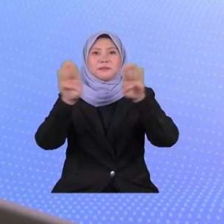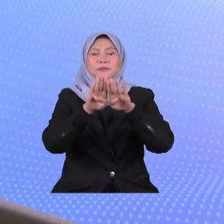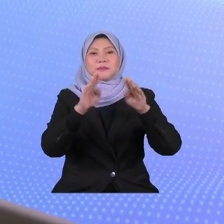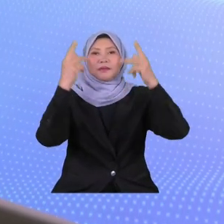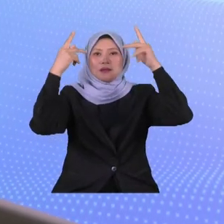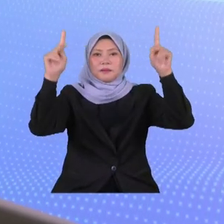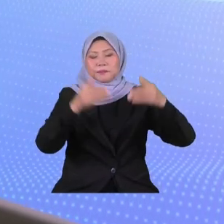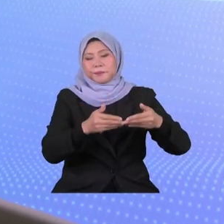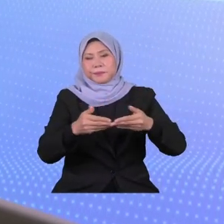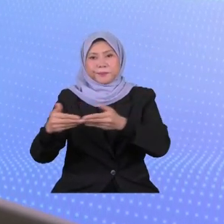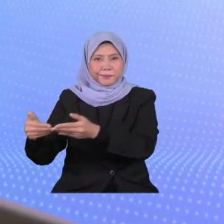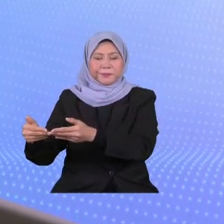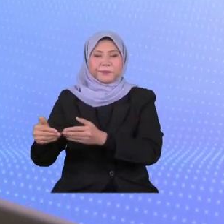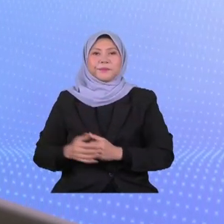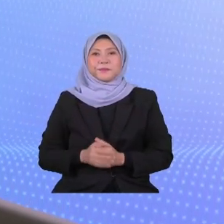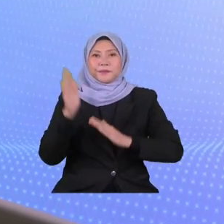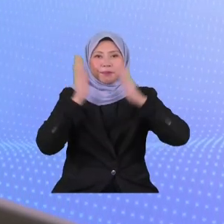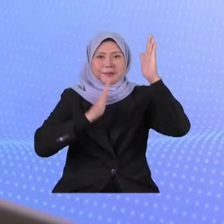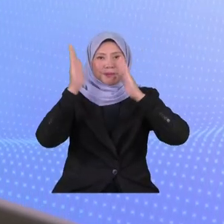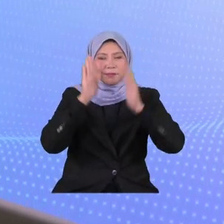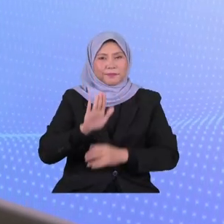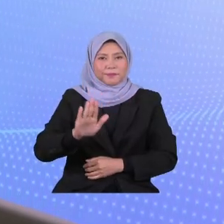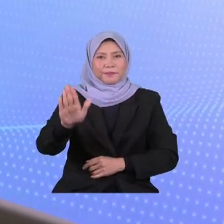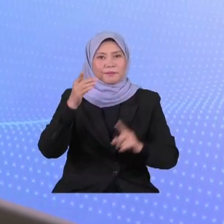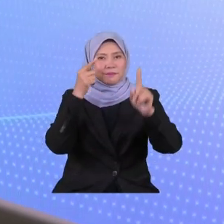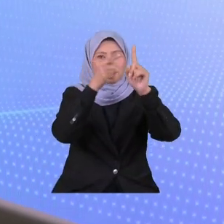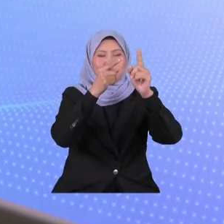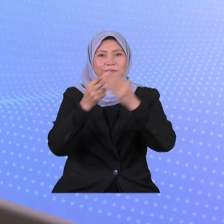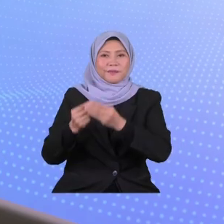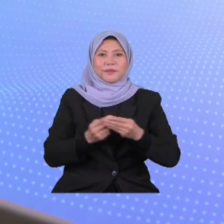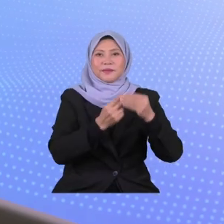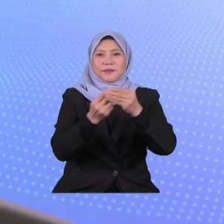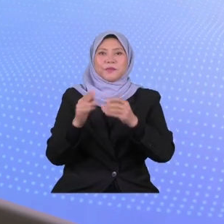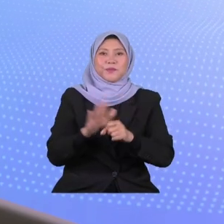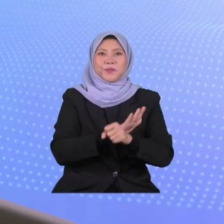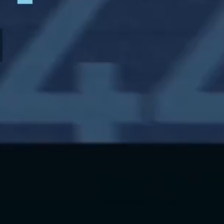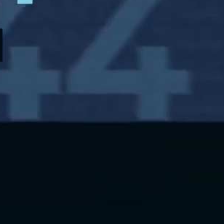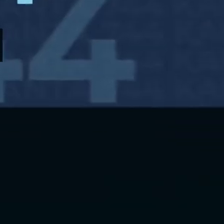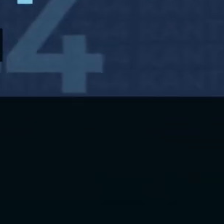ini untuk paparan lebih komprehensif. Malaysia Madani, tekad perpaduan penuhi harapan.